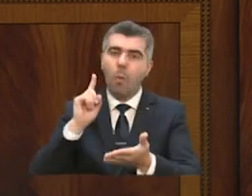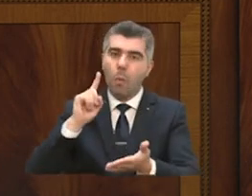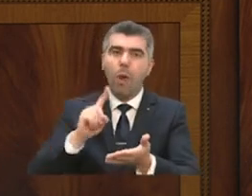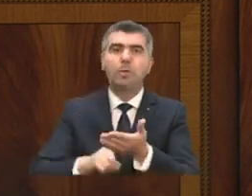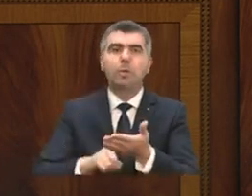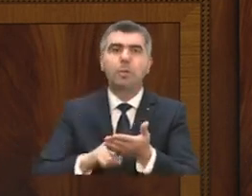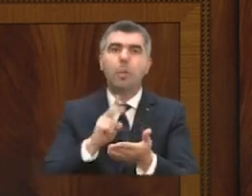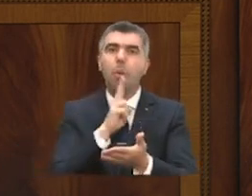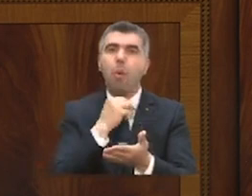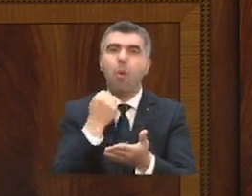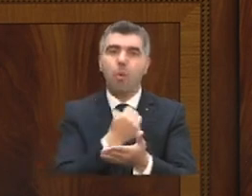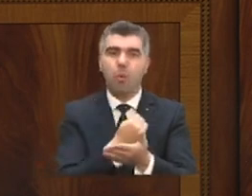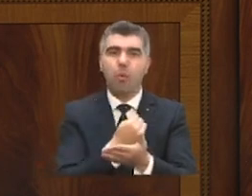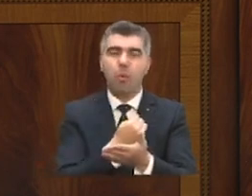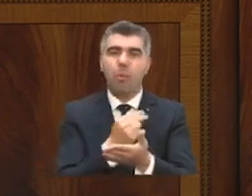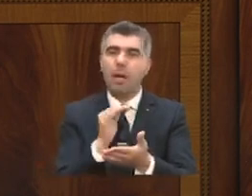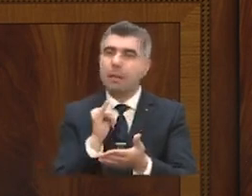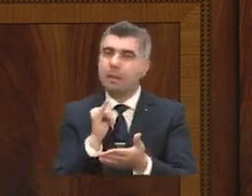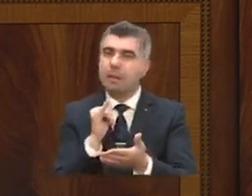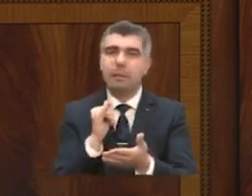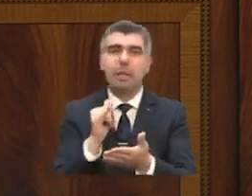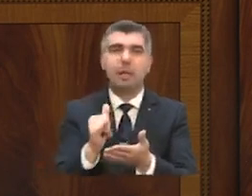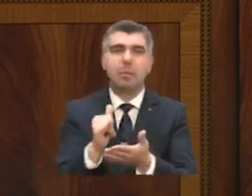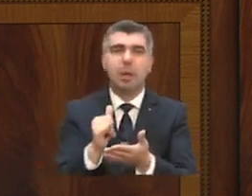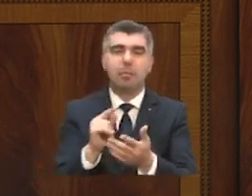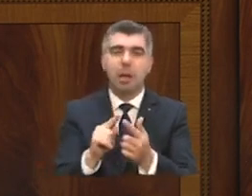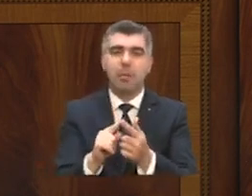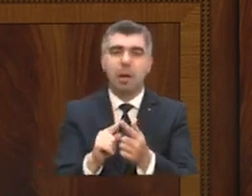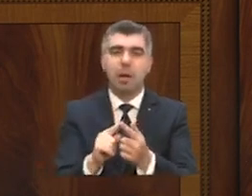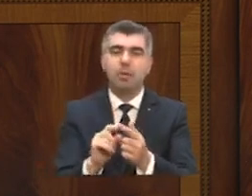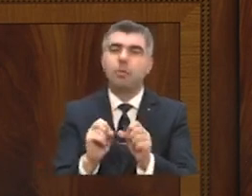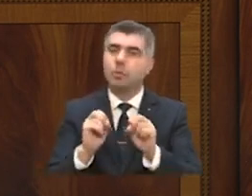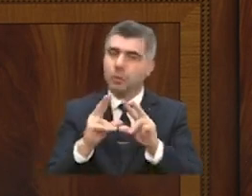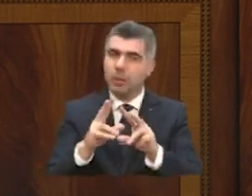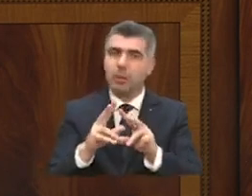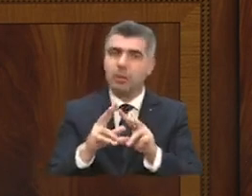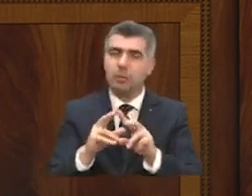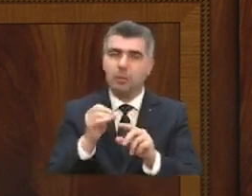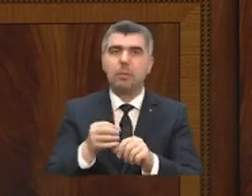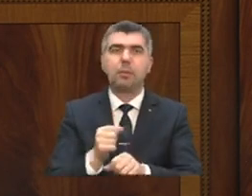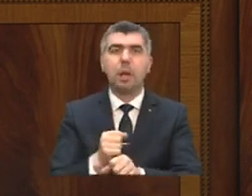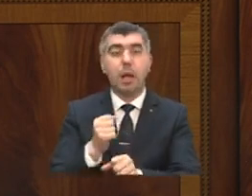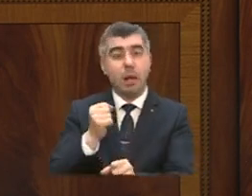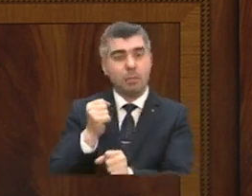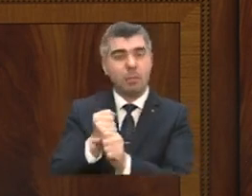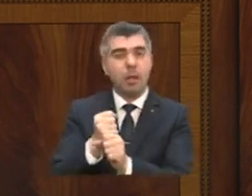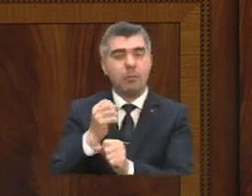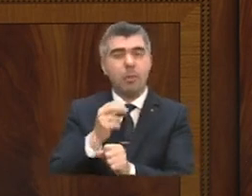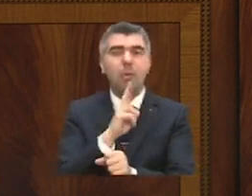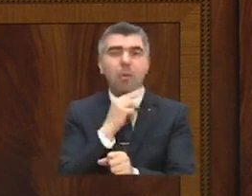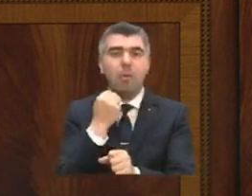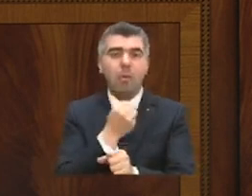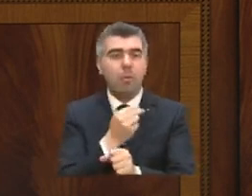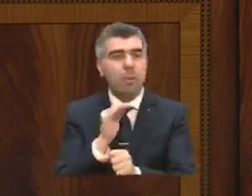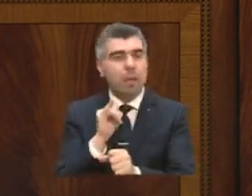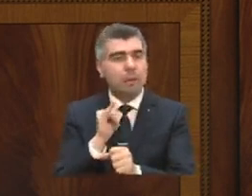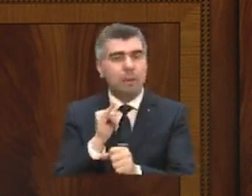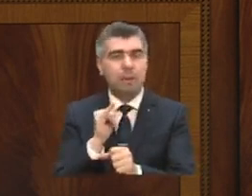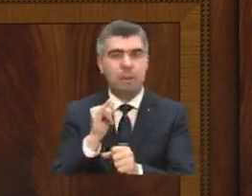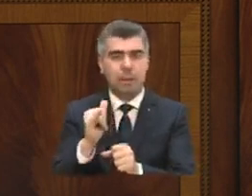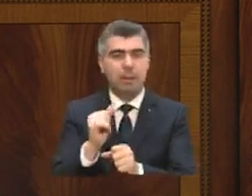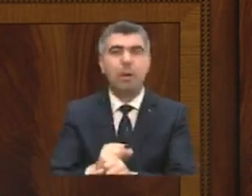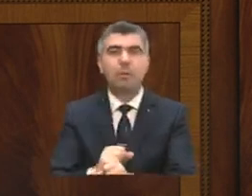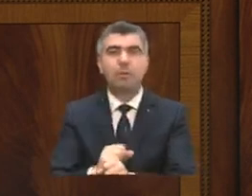الحكومة، ستحرص الحكومة على الوفاء به. وإن الحكومة عازمة على مواصلة العمل على